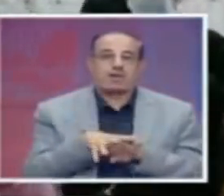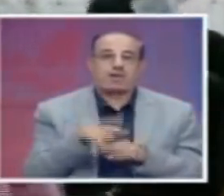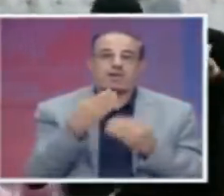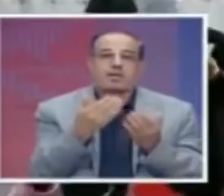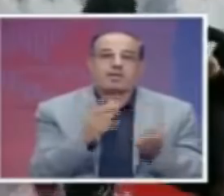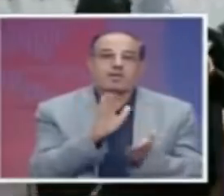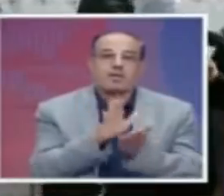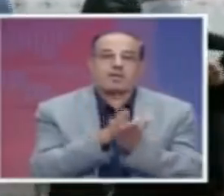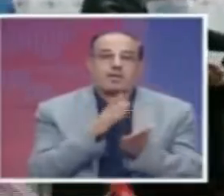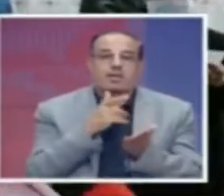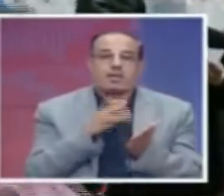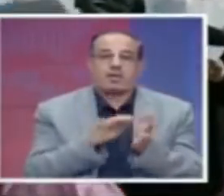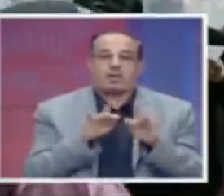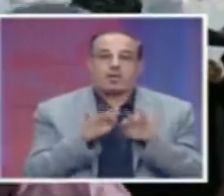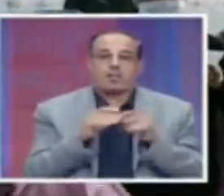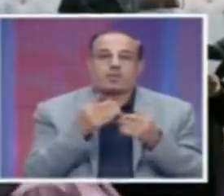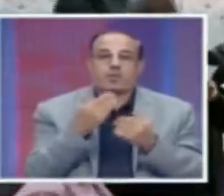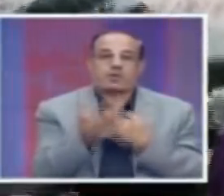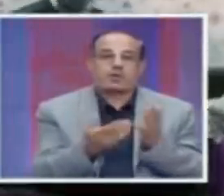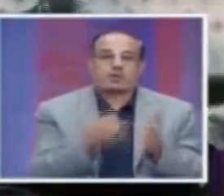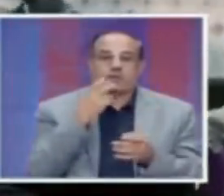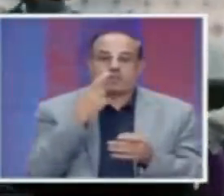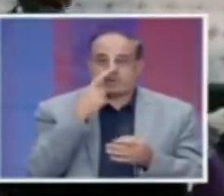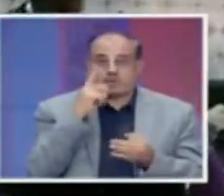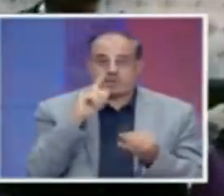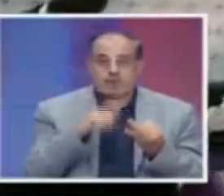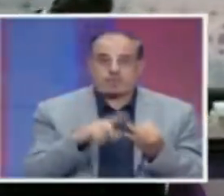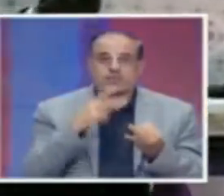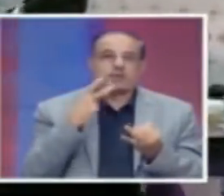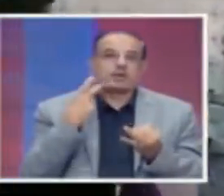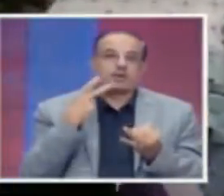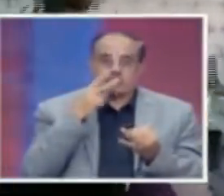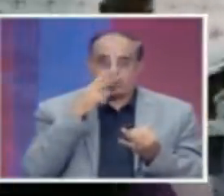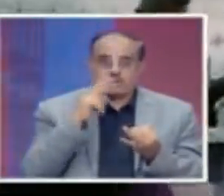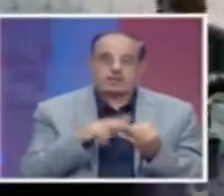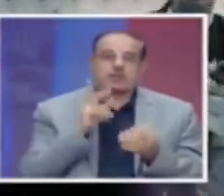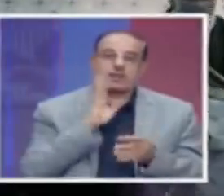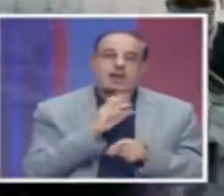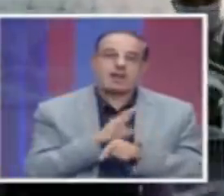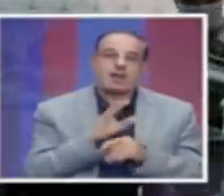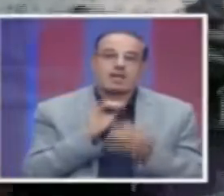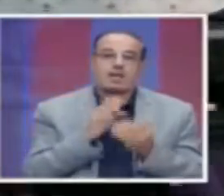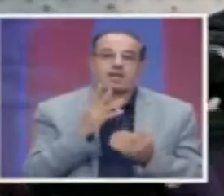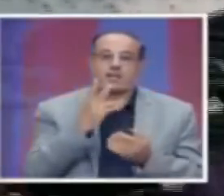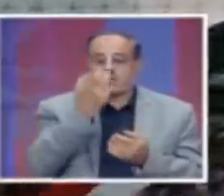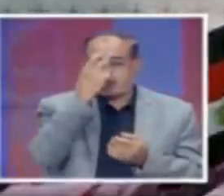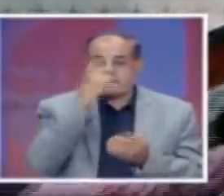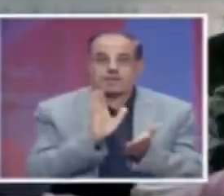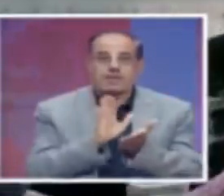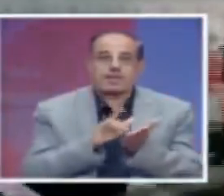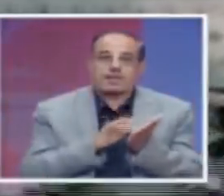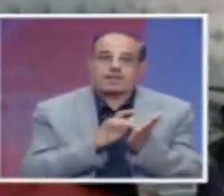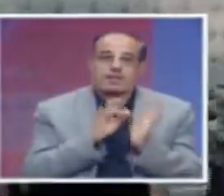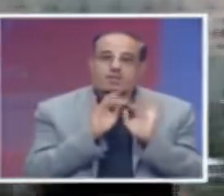أجهزة التابلت لطلاب الصف الأول الثانوي، وذلك ضمن خطة مديرية التربية والتعليم لتوزيع 7000 جهاز